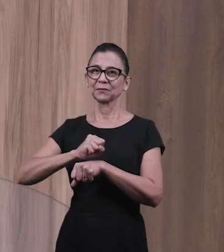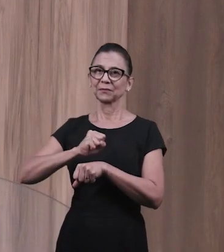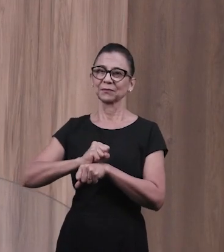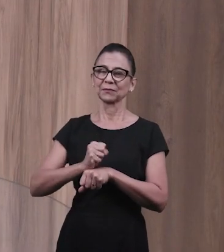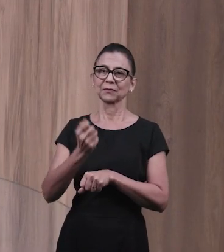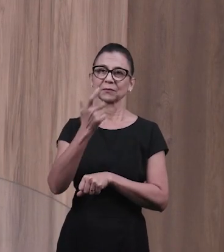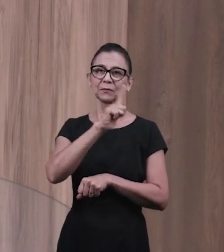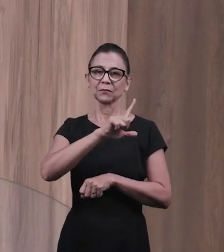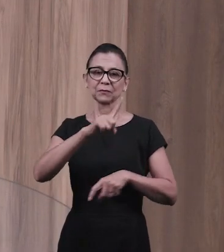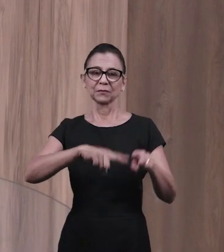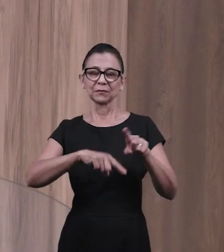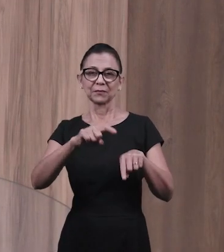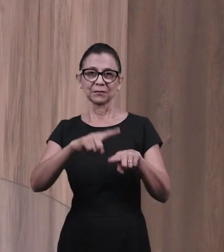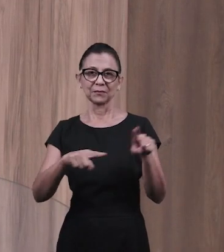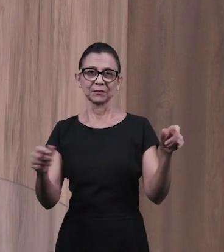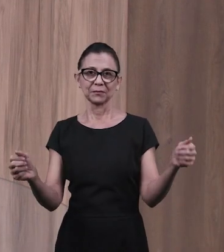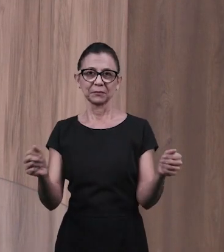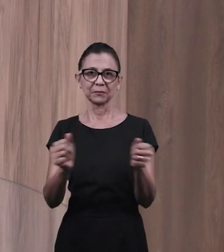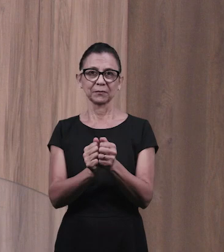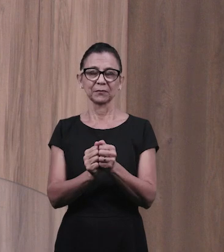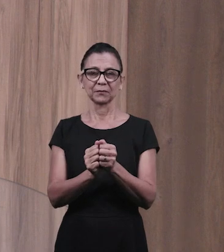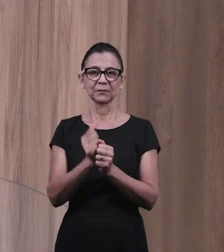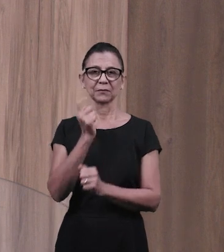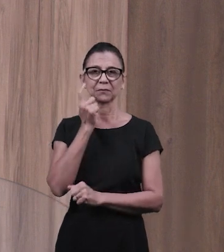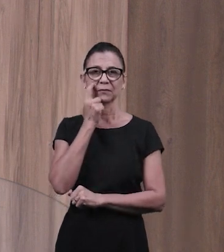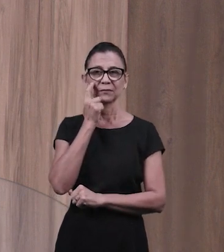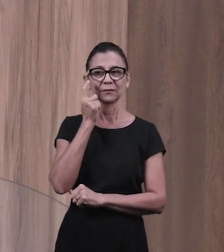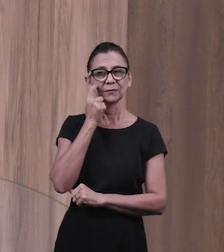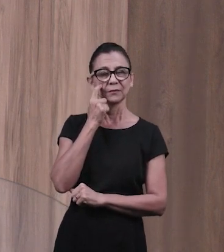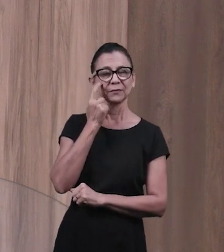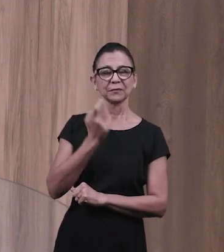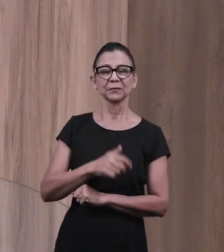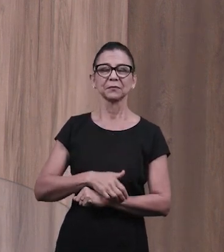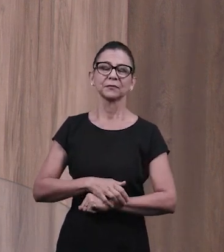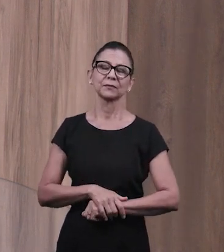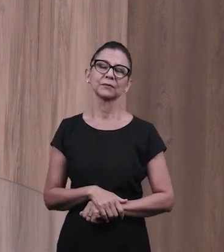pendant les 4 temps avec les autres 4 instruments. Nous allons voir comment on va faire.